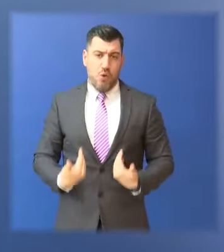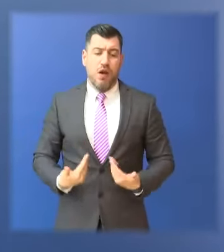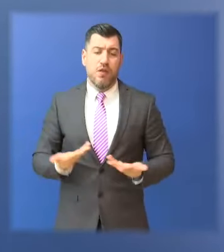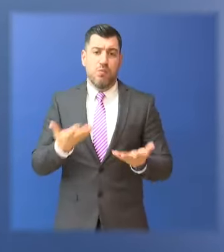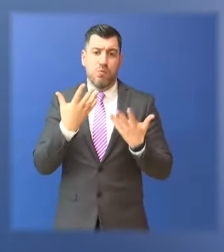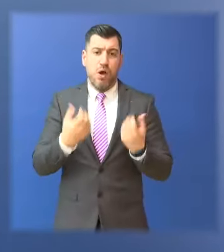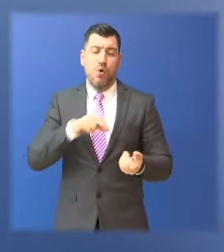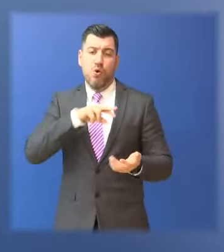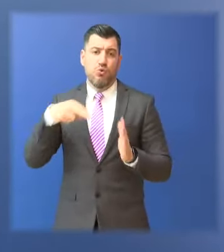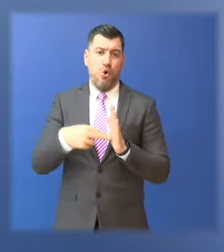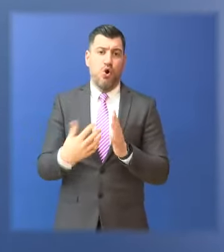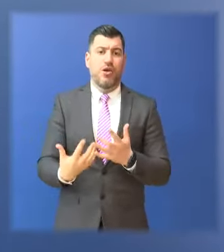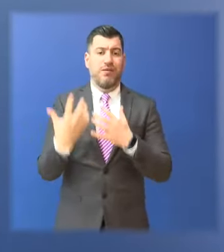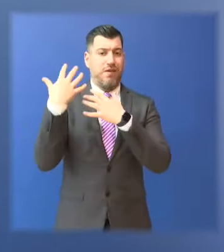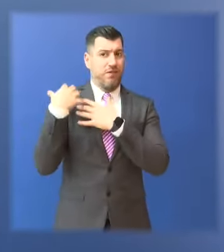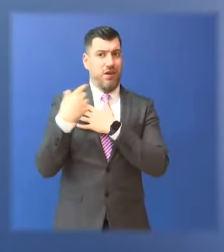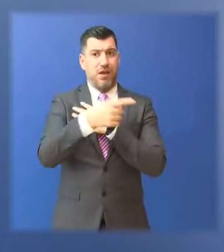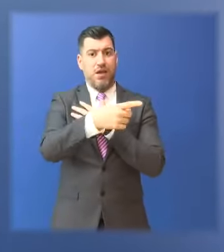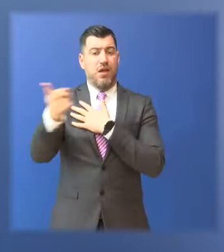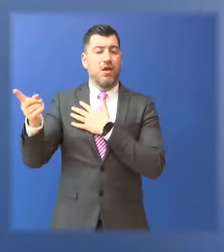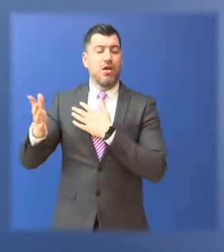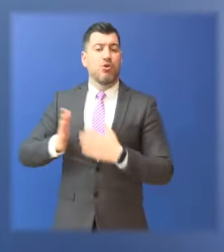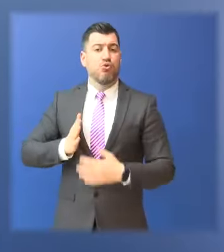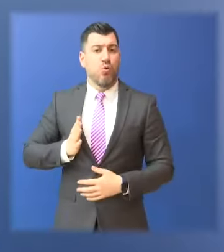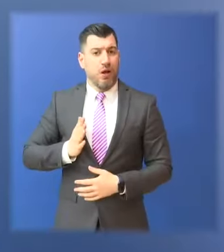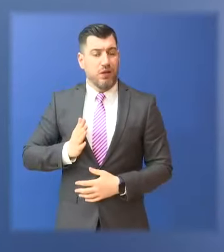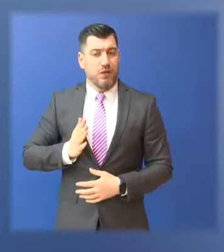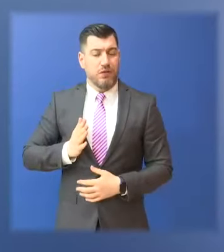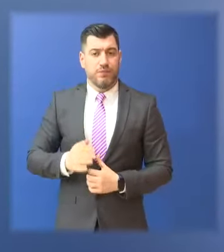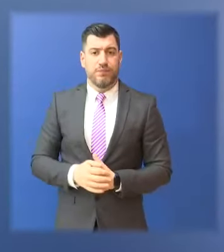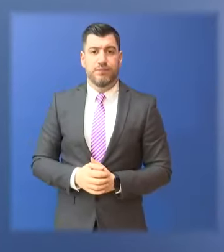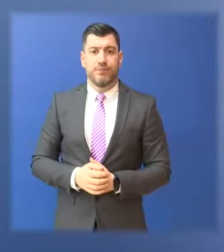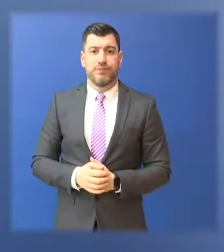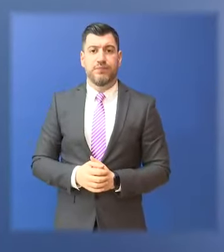μεγάλη ευθύνη απέναντι στους πολίτες και συνολικά και σε εσάς και στο σύνολο,